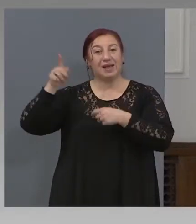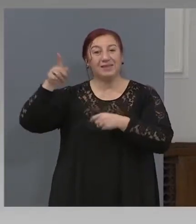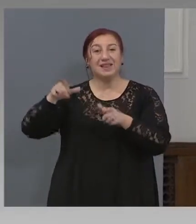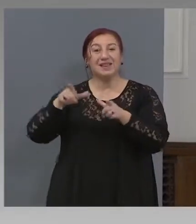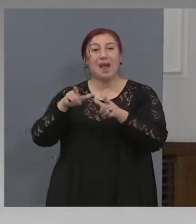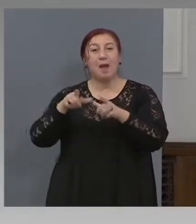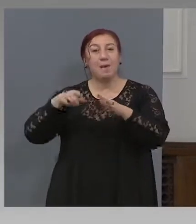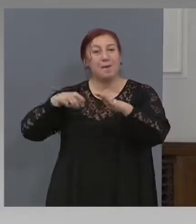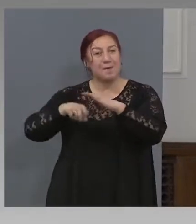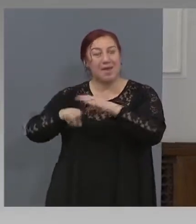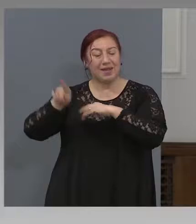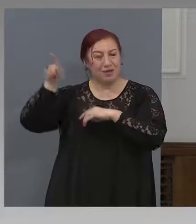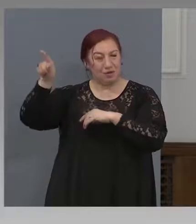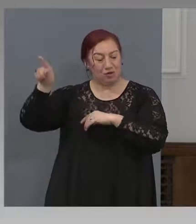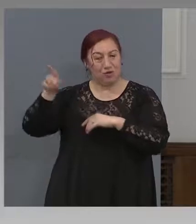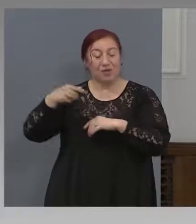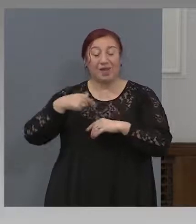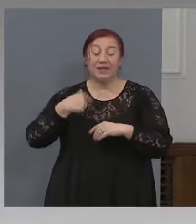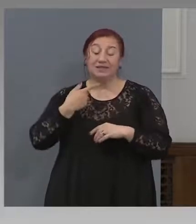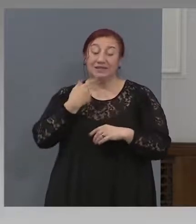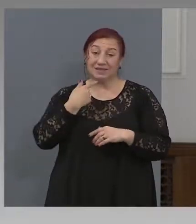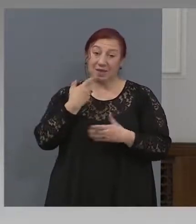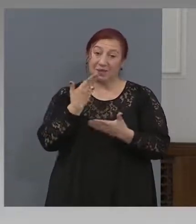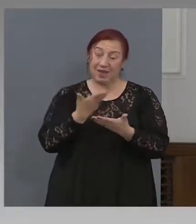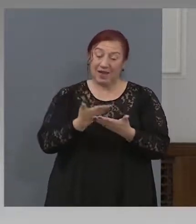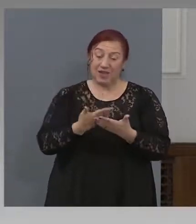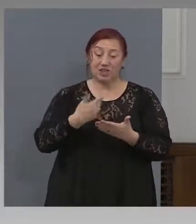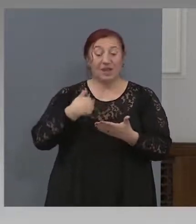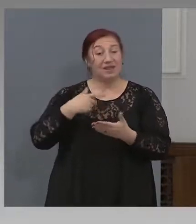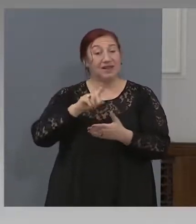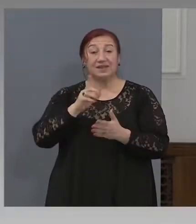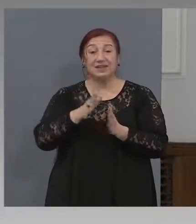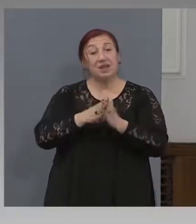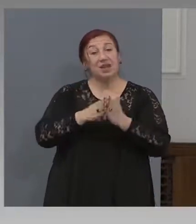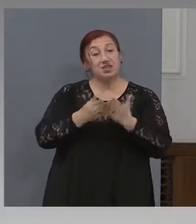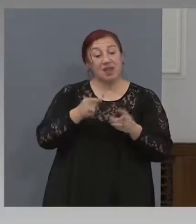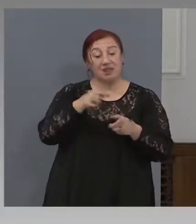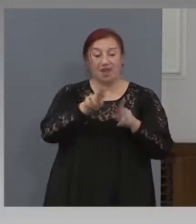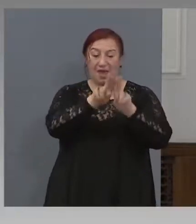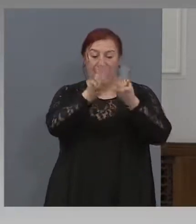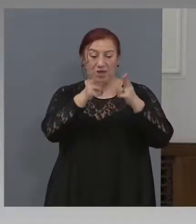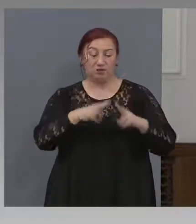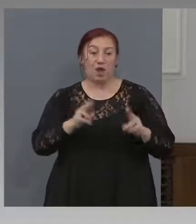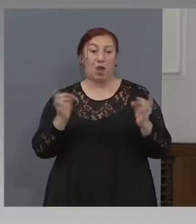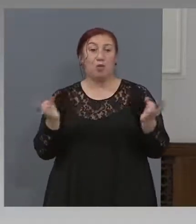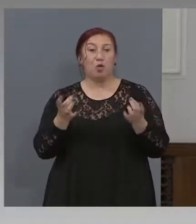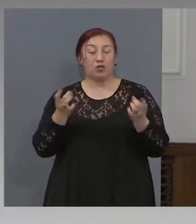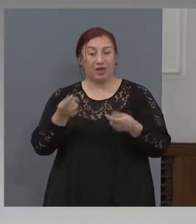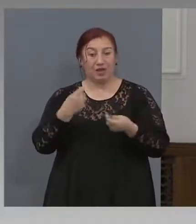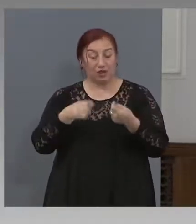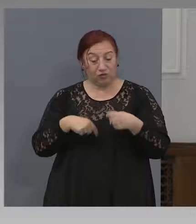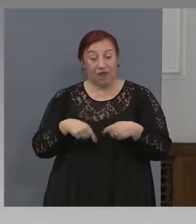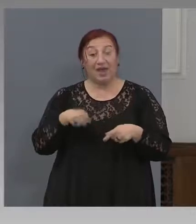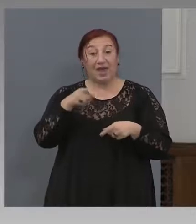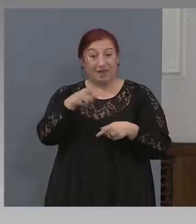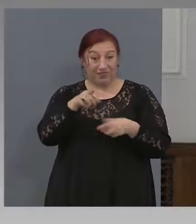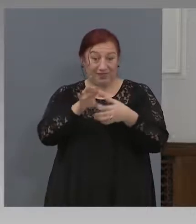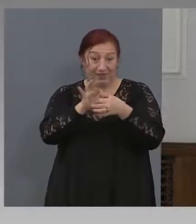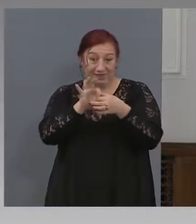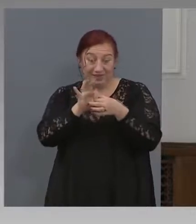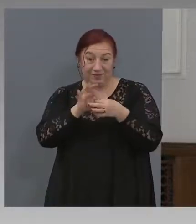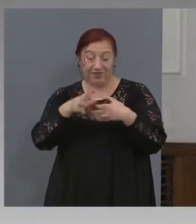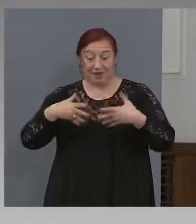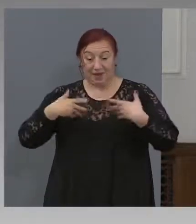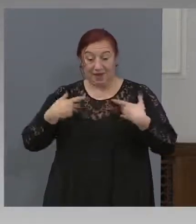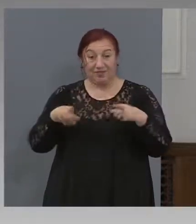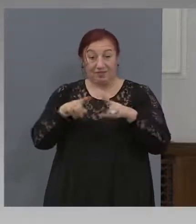Първо искам да уточня, че Метро не е член на Асоциацията за модерна търговия и в тази връзка се радвам, че ще можем и днес